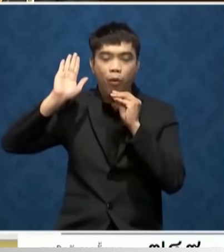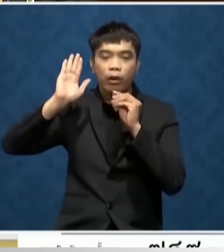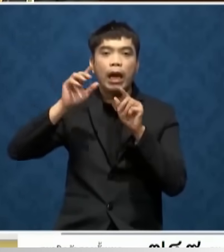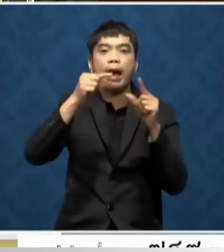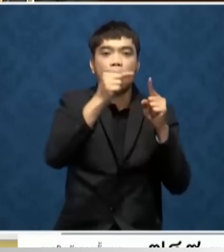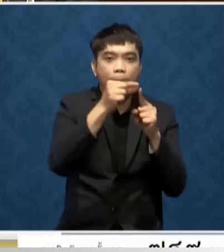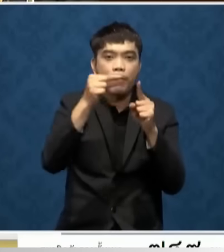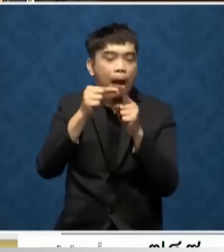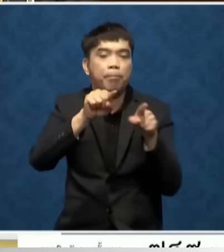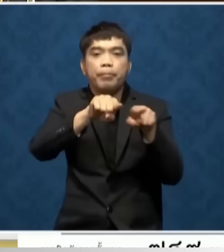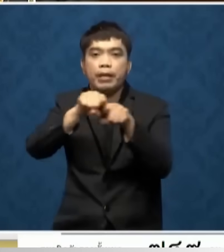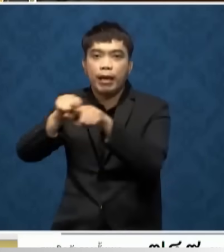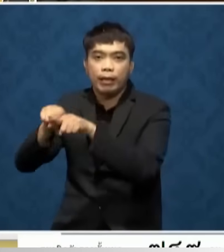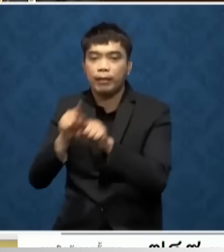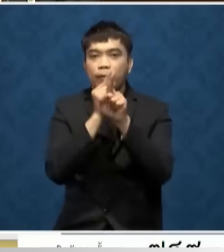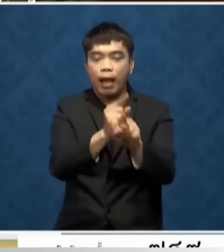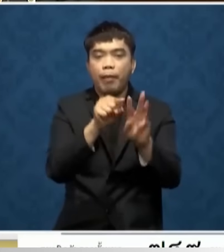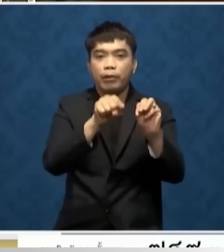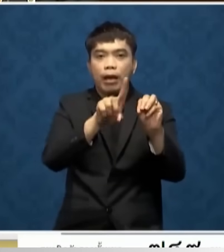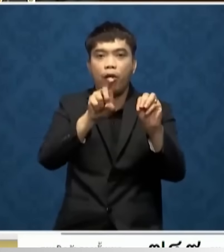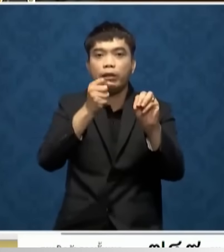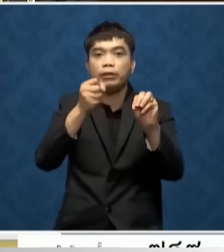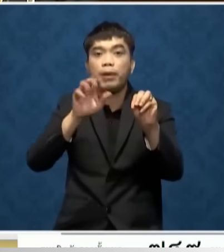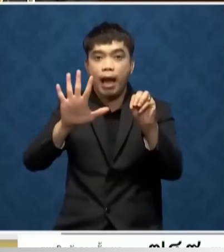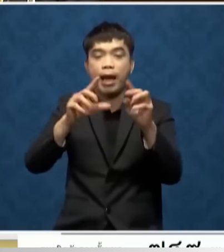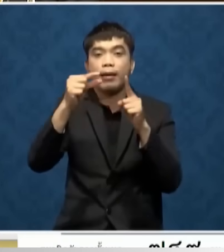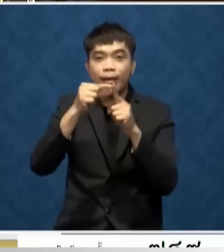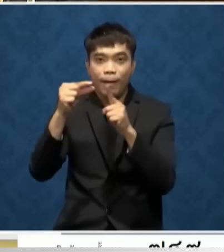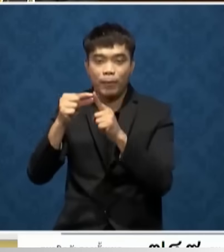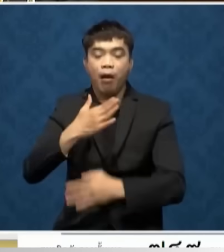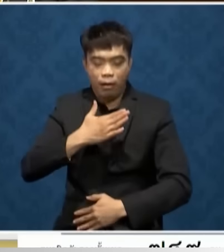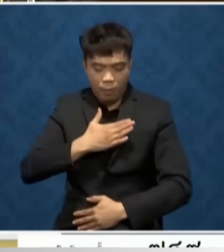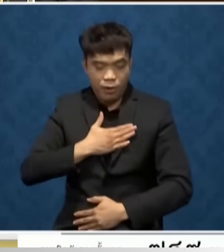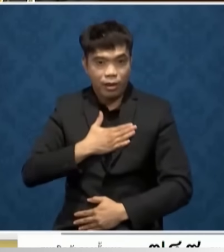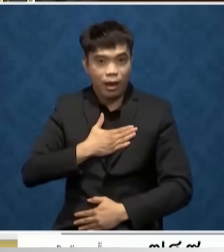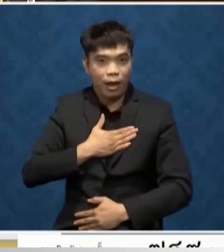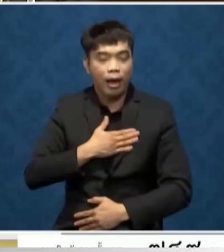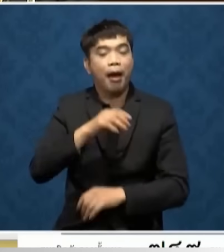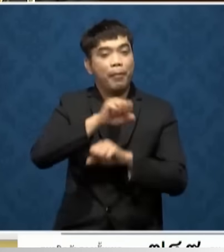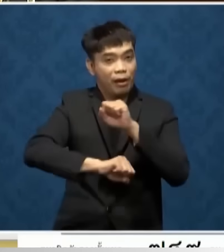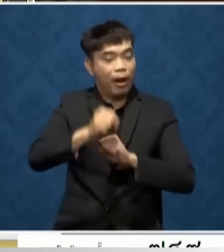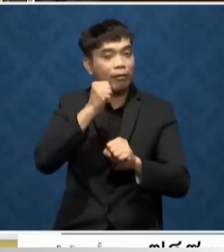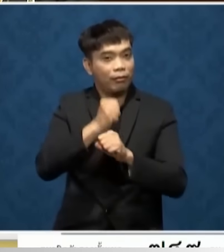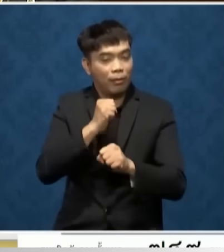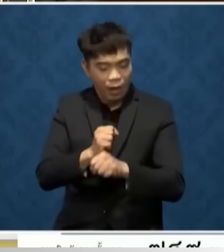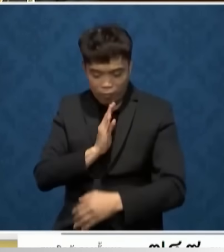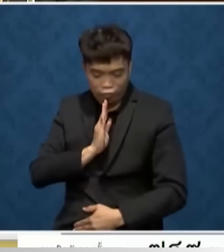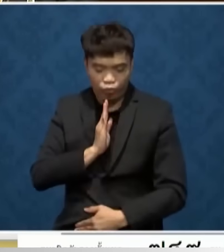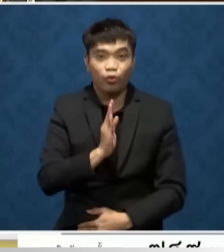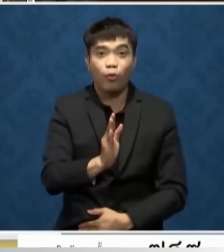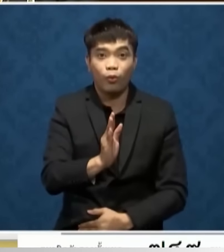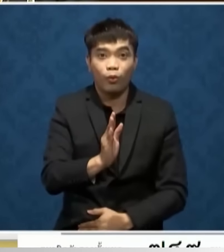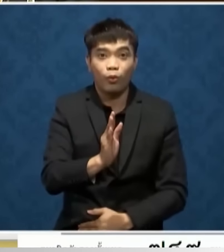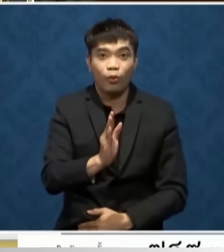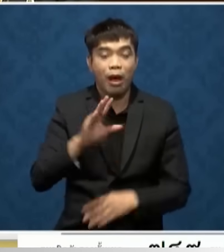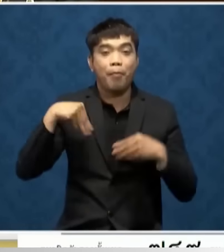านครับตามรัฐธรรมนูญมาตรา115ว่าข้าพเจ้าจะปฏิบัติหน้าที่ด้วยความซื่อสัตย์สุจริต